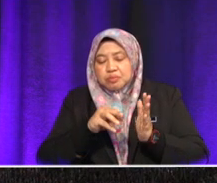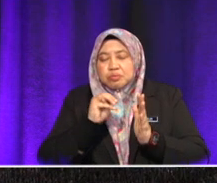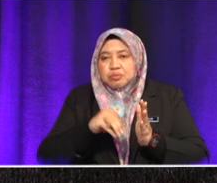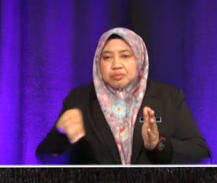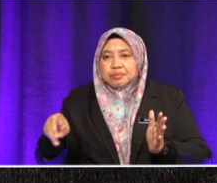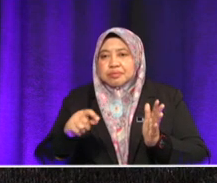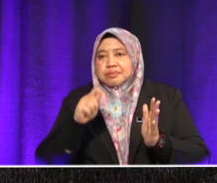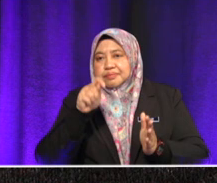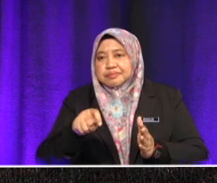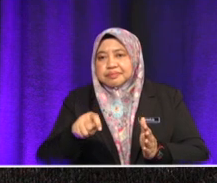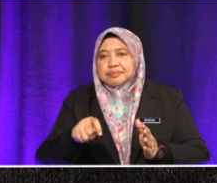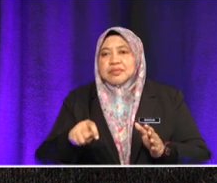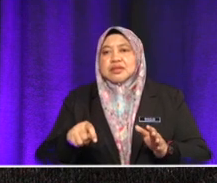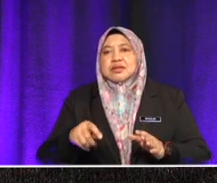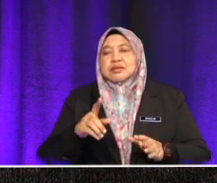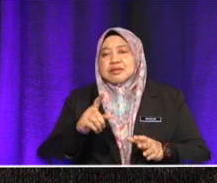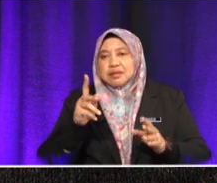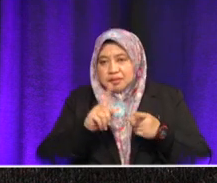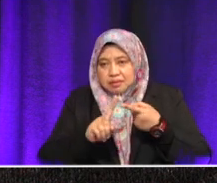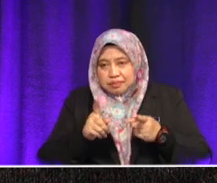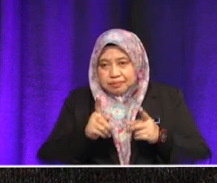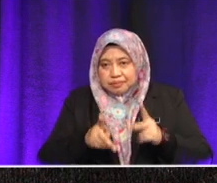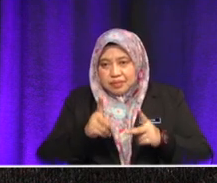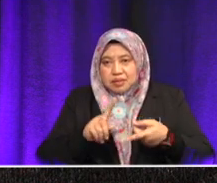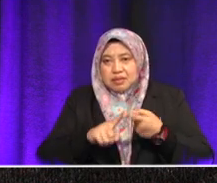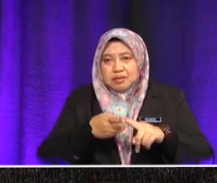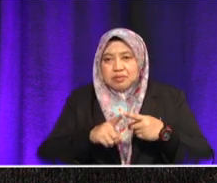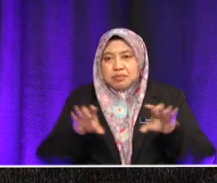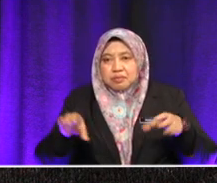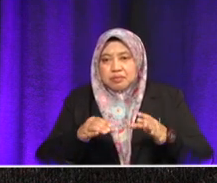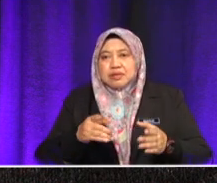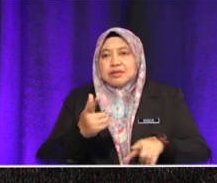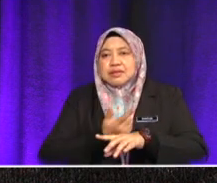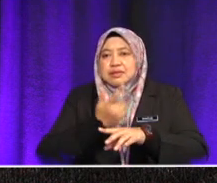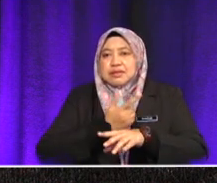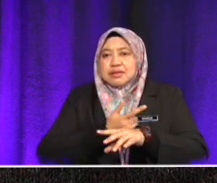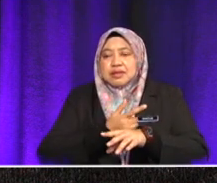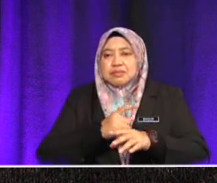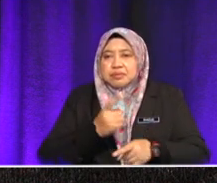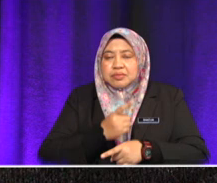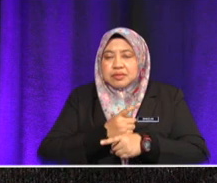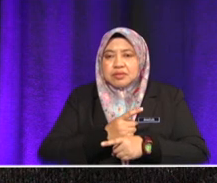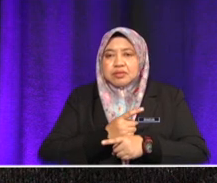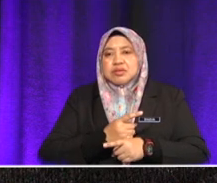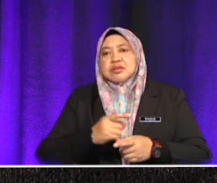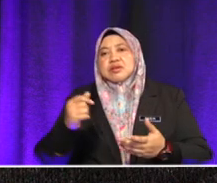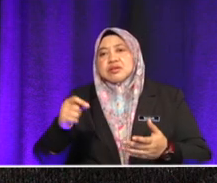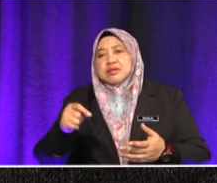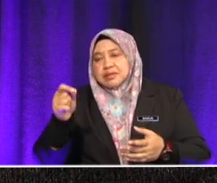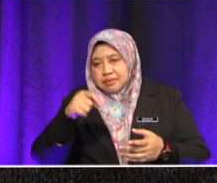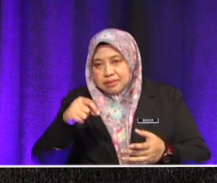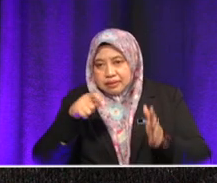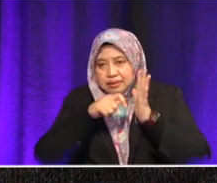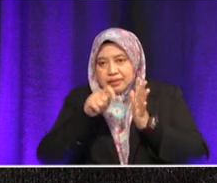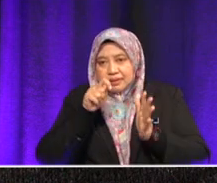rasa dia melakukan latihan secara serius 4 contohnya menggunakan bahasa yang santun dua contohnya